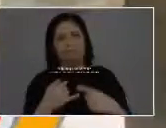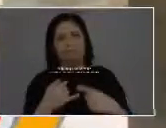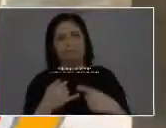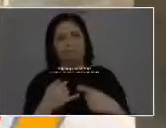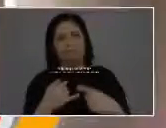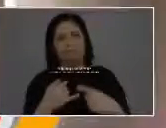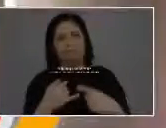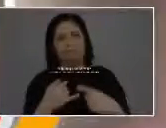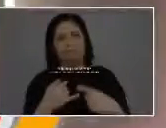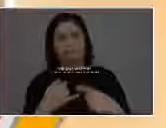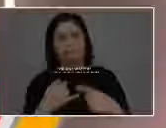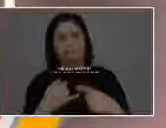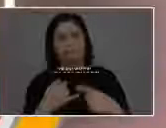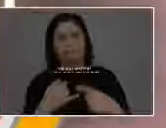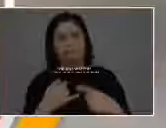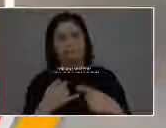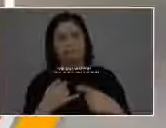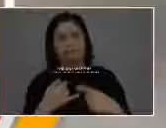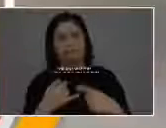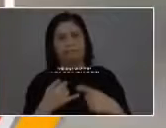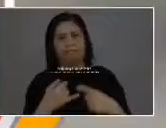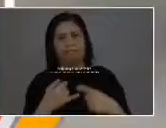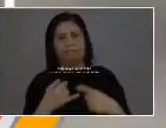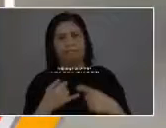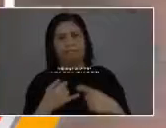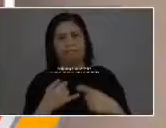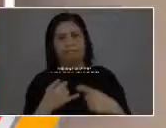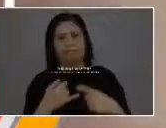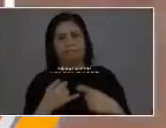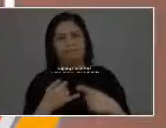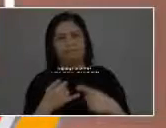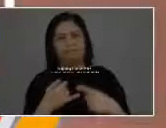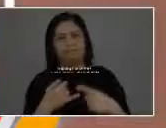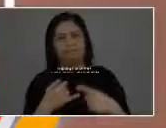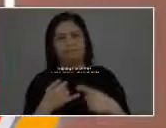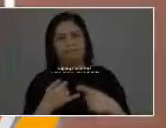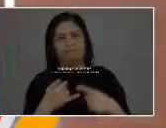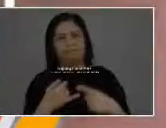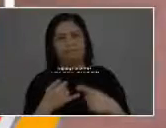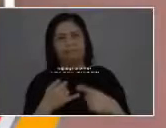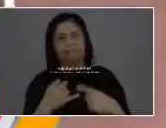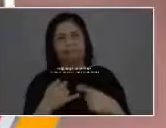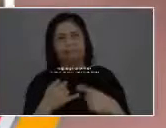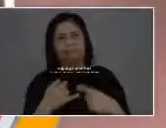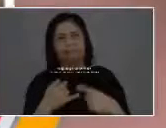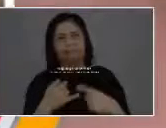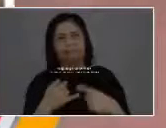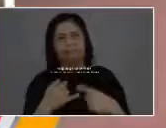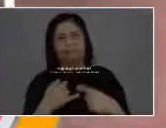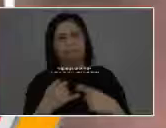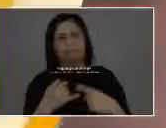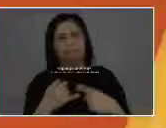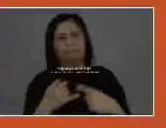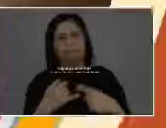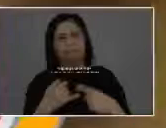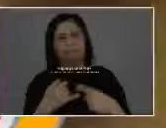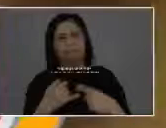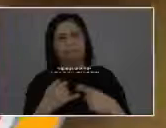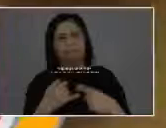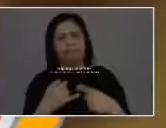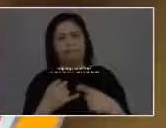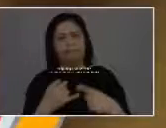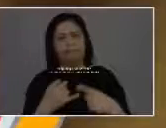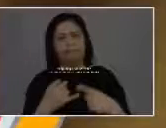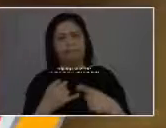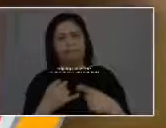pa man ang kanilang kasal, nagsimula ng buuin ni na Angel Locsina at ng fiancé niyang si Neil Arce ang kanilang magiging tahanan.